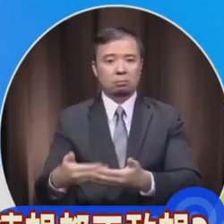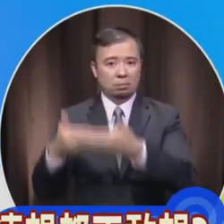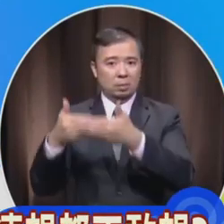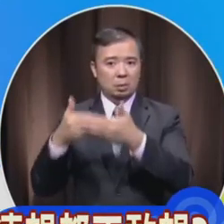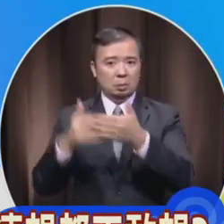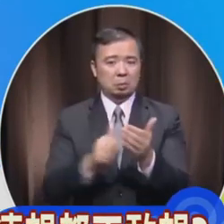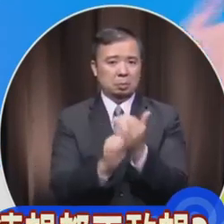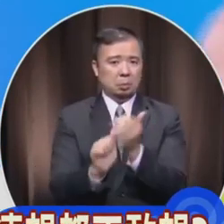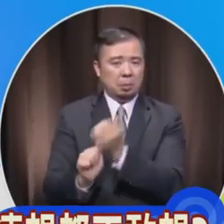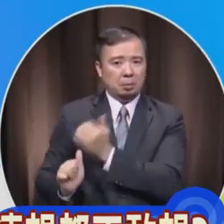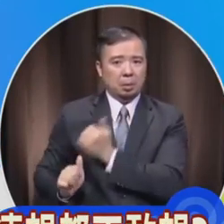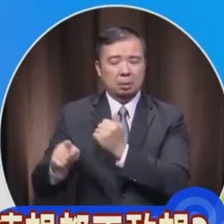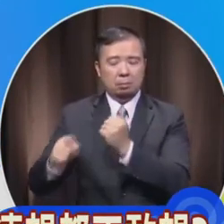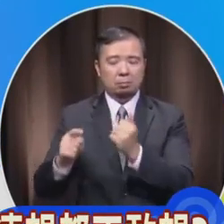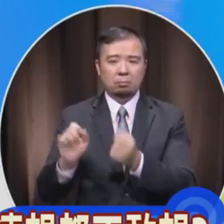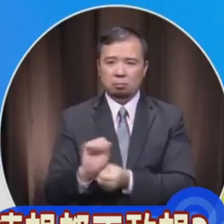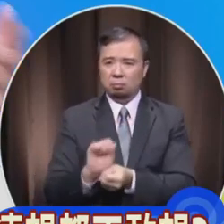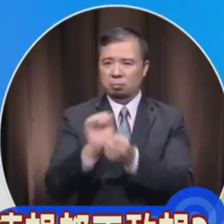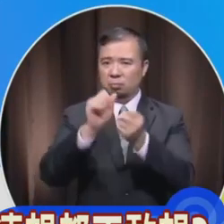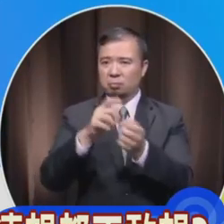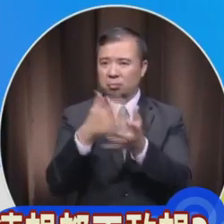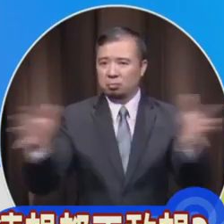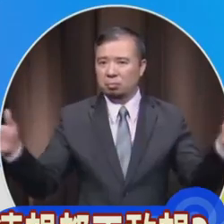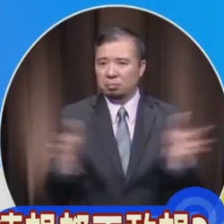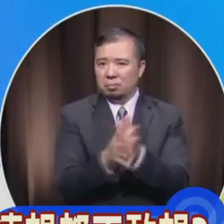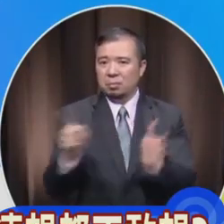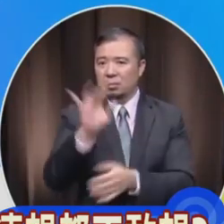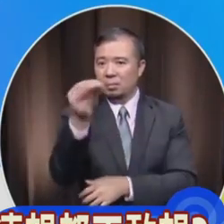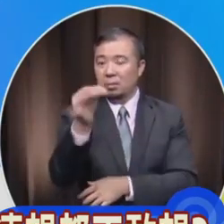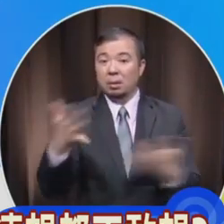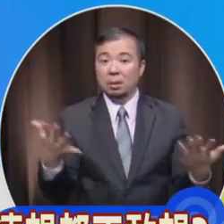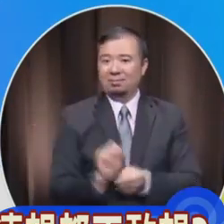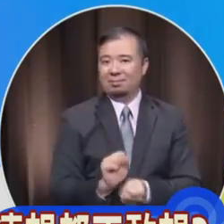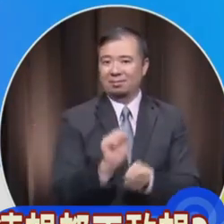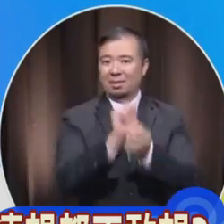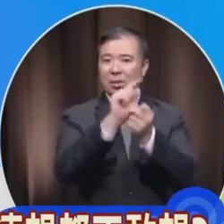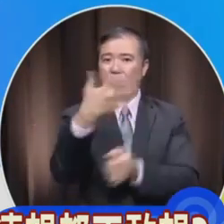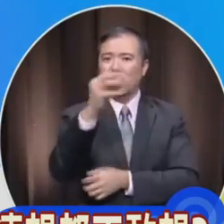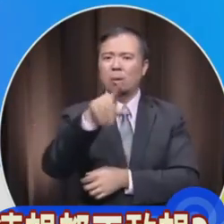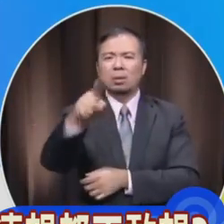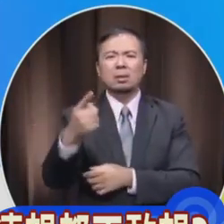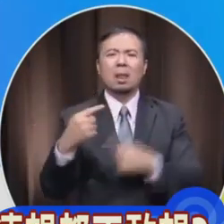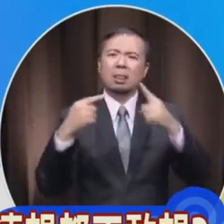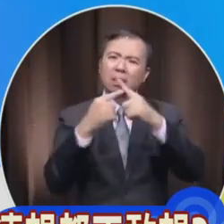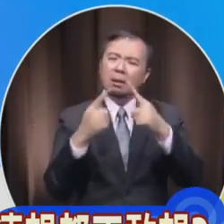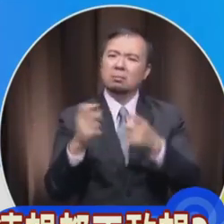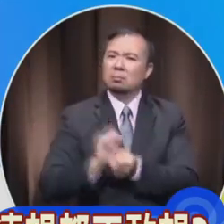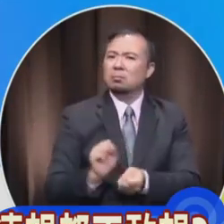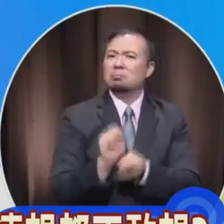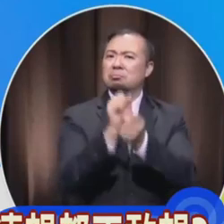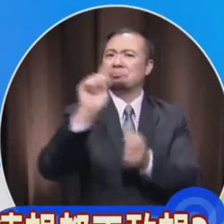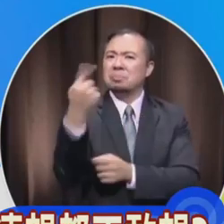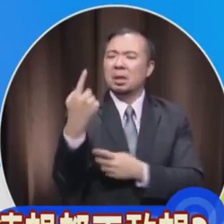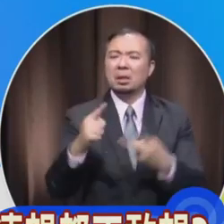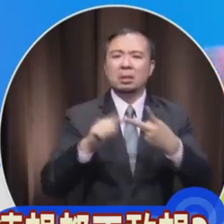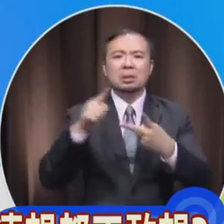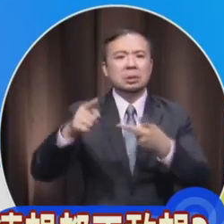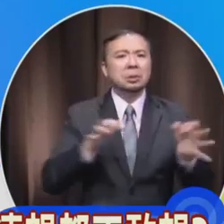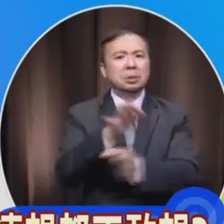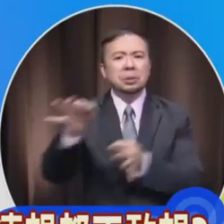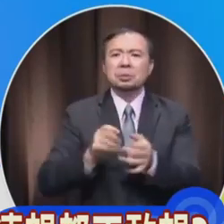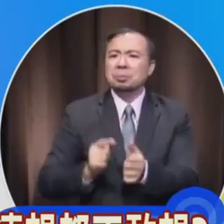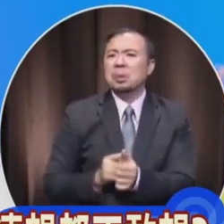略或者是你的方式，人要进来就是承认九二共识啊，所以讲啊，让我们经济发展做得更好。你从来没